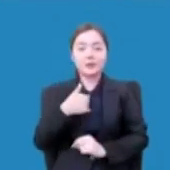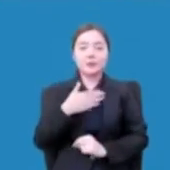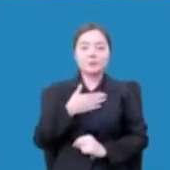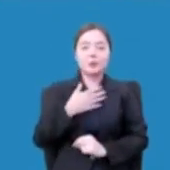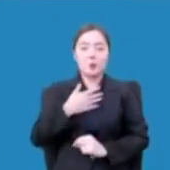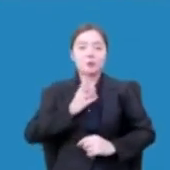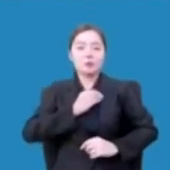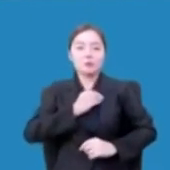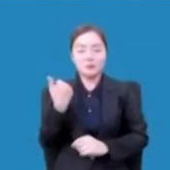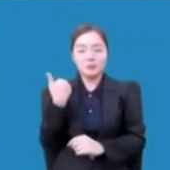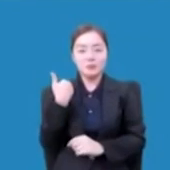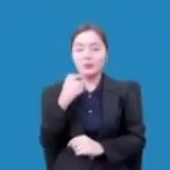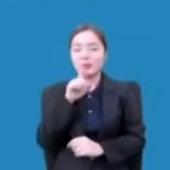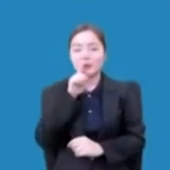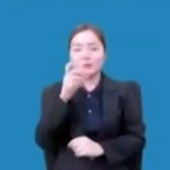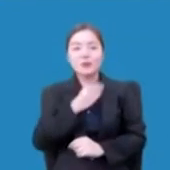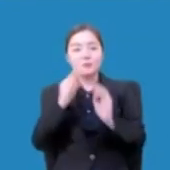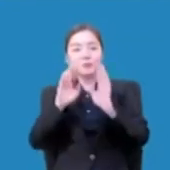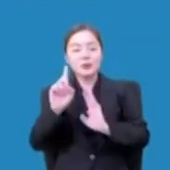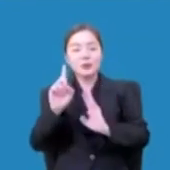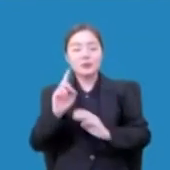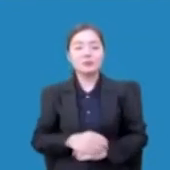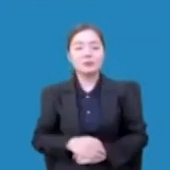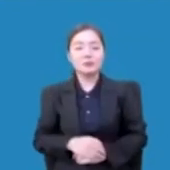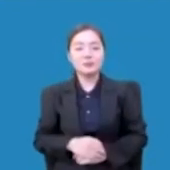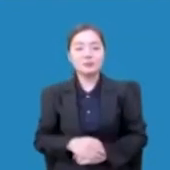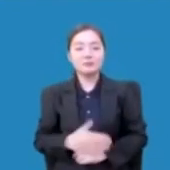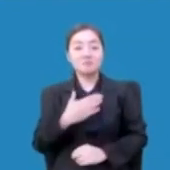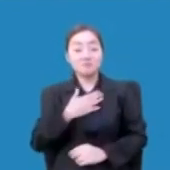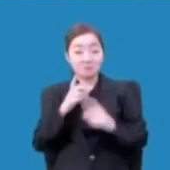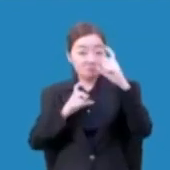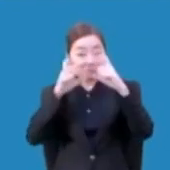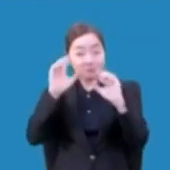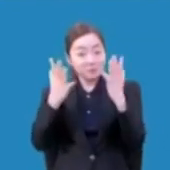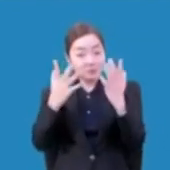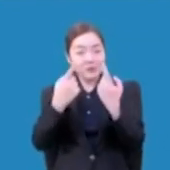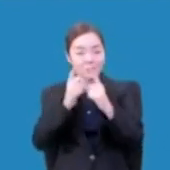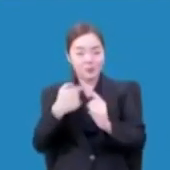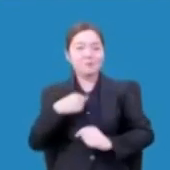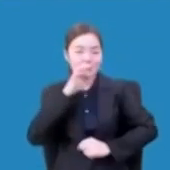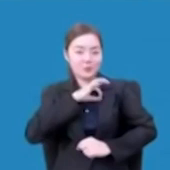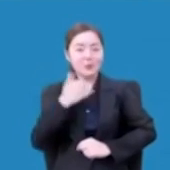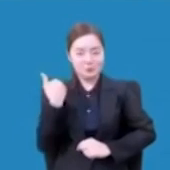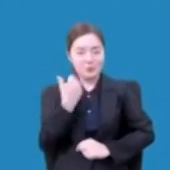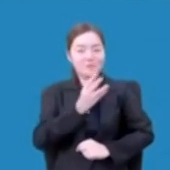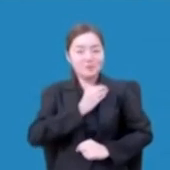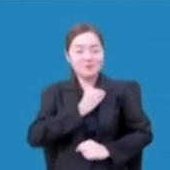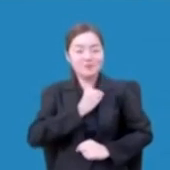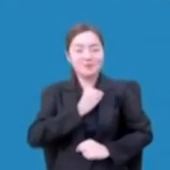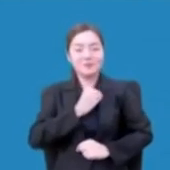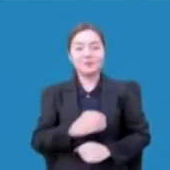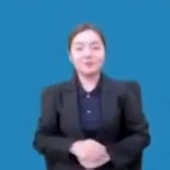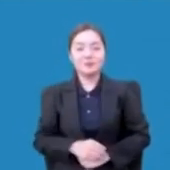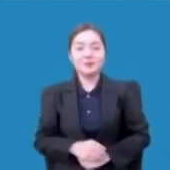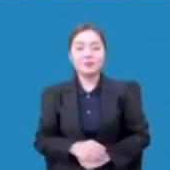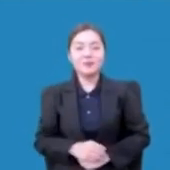ตื่นเต้นยังไงบ้างครับ แหมเห็นผมหน้านิ่งๆแบบนี้แต่ผมตื่นเต้นจริงนะครับก็เพราะมันไม่ใช่เฉ